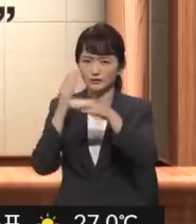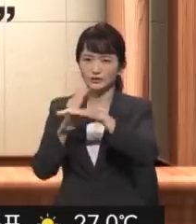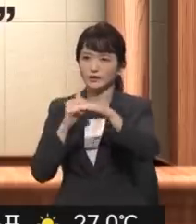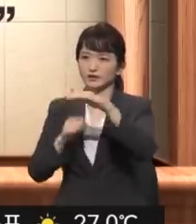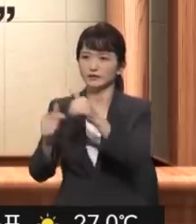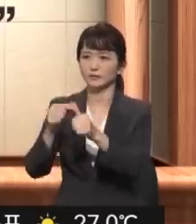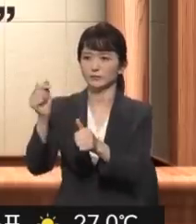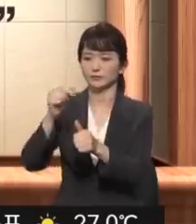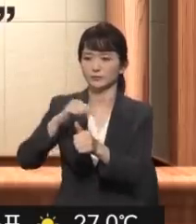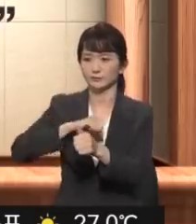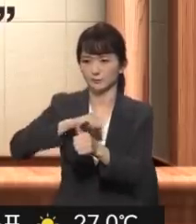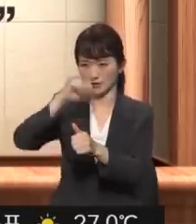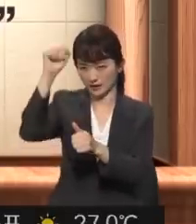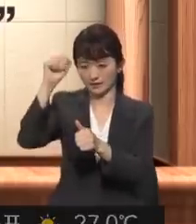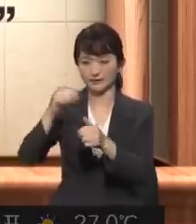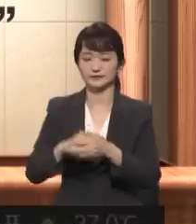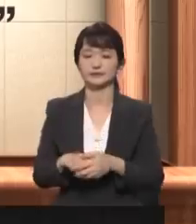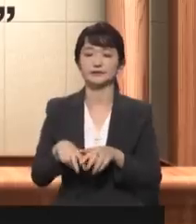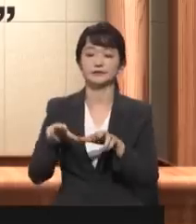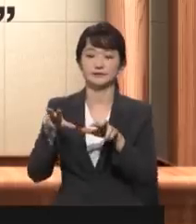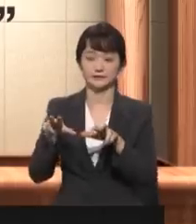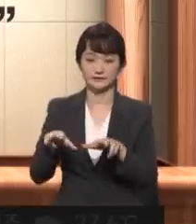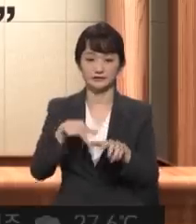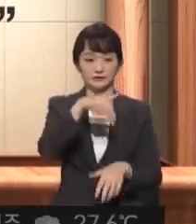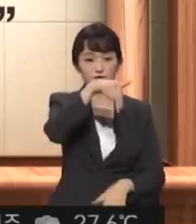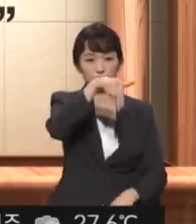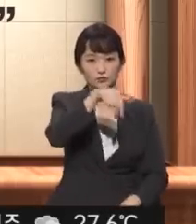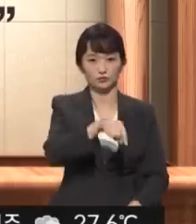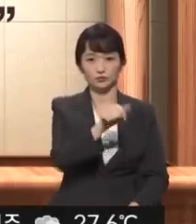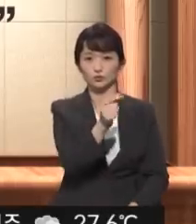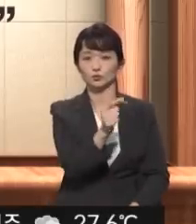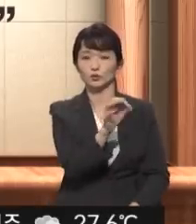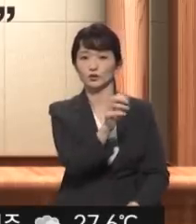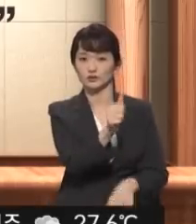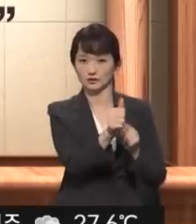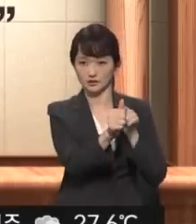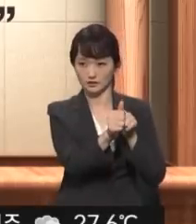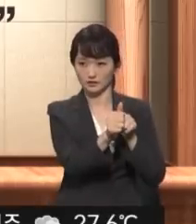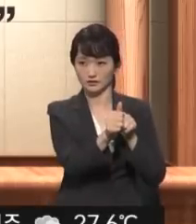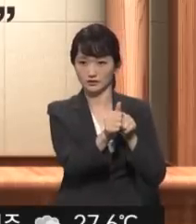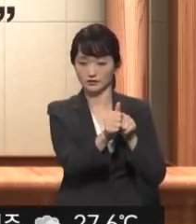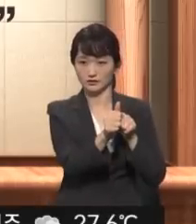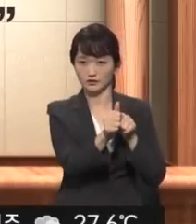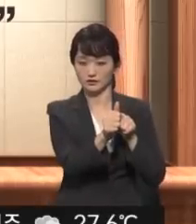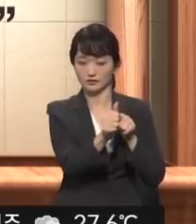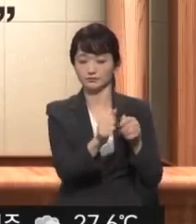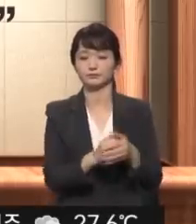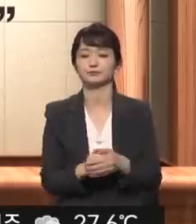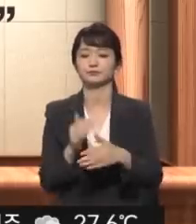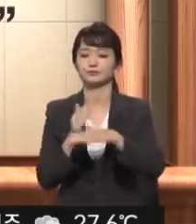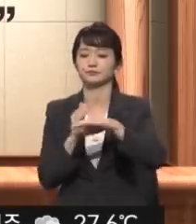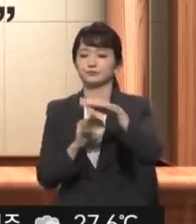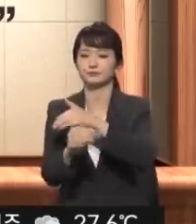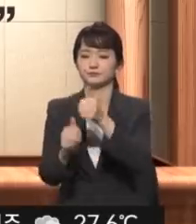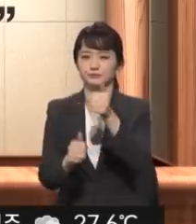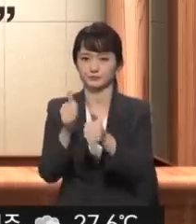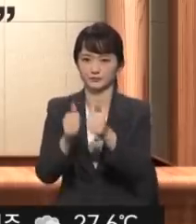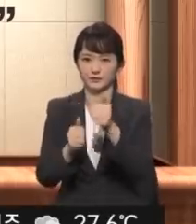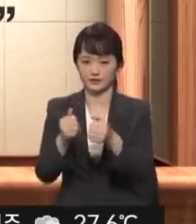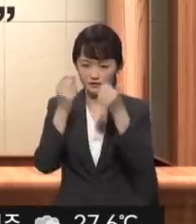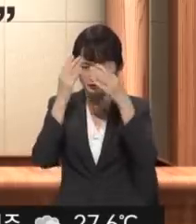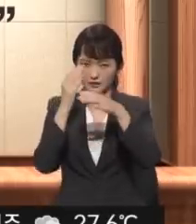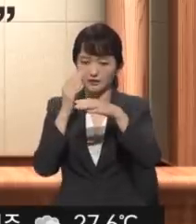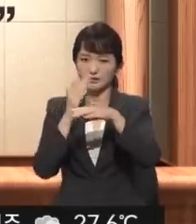그러니까 지금 이제 이젠 주홍빛 1 위원장 체제에서 3 당 대회를 열어서 새로운 당 대표를 선출할 때 이주석 대표는